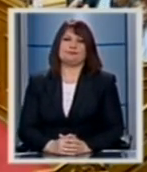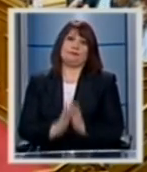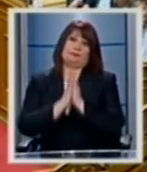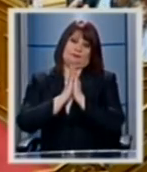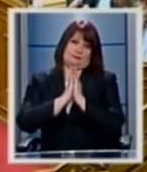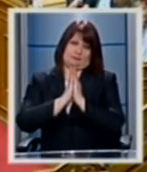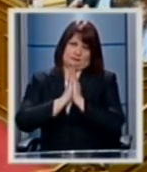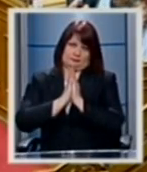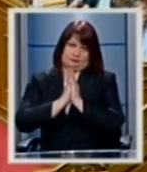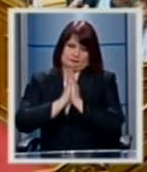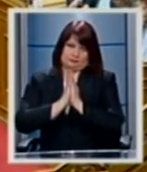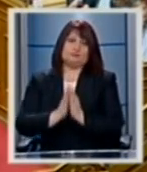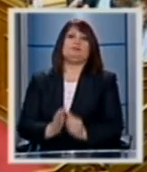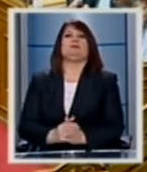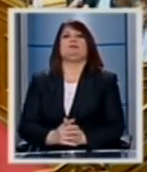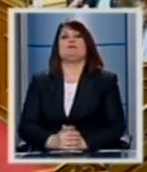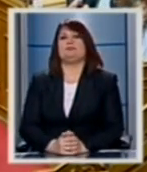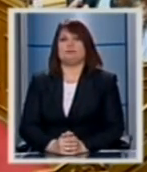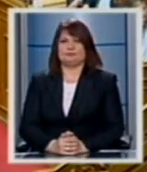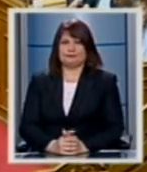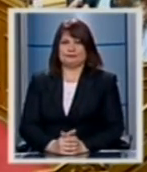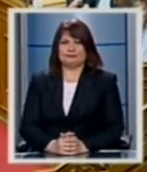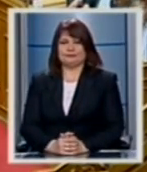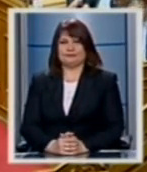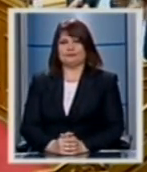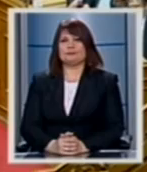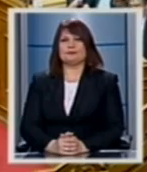παρακαλώ, παρακαλώ.